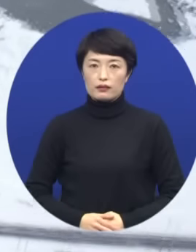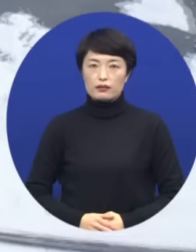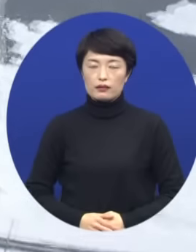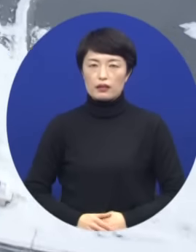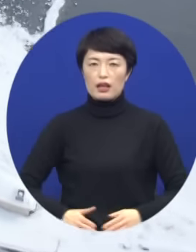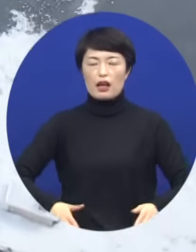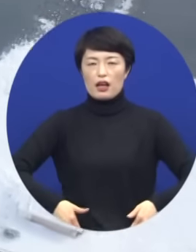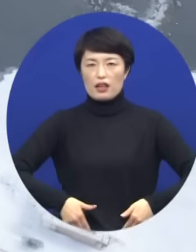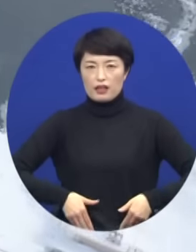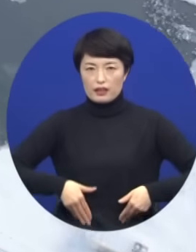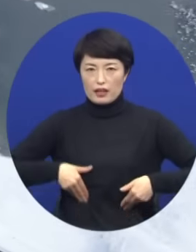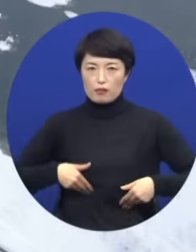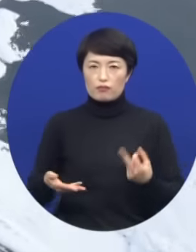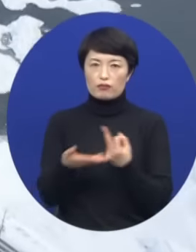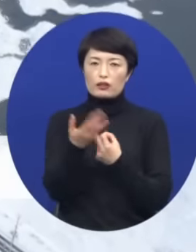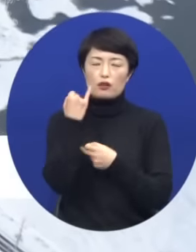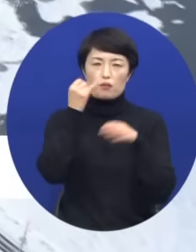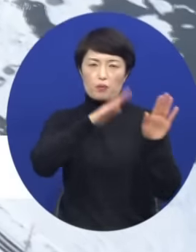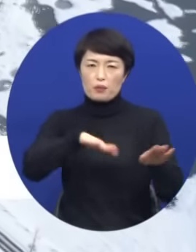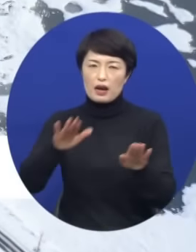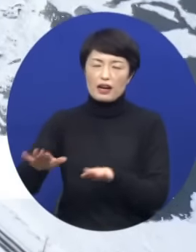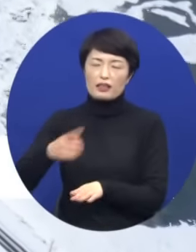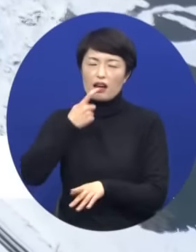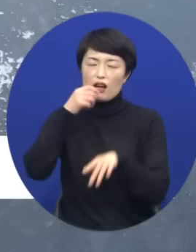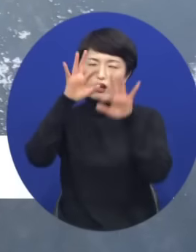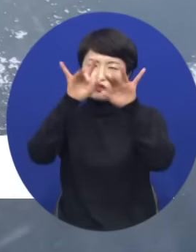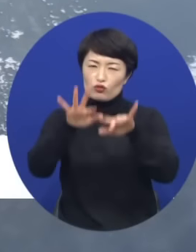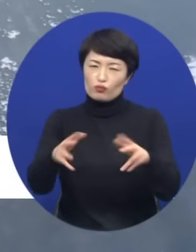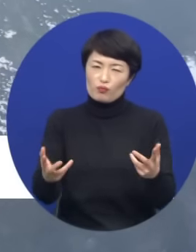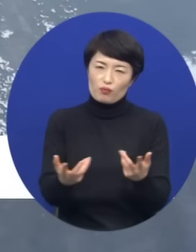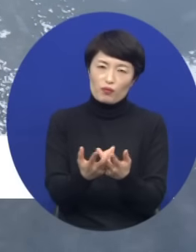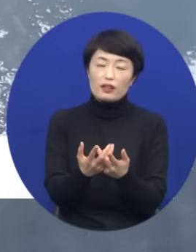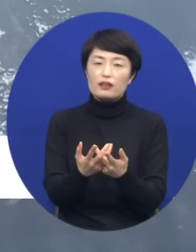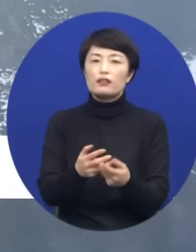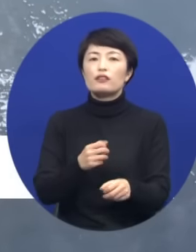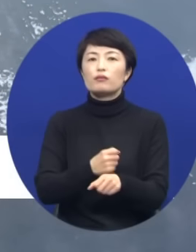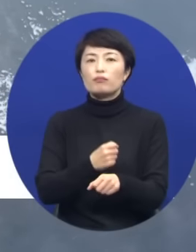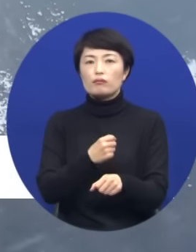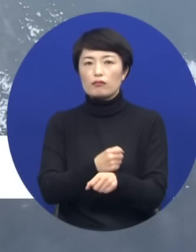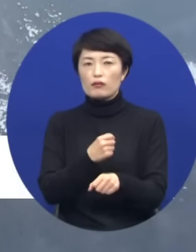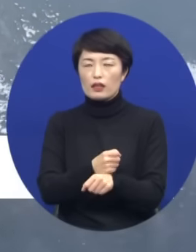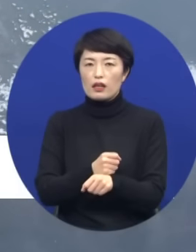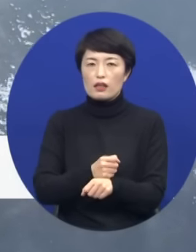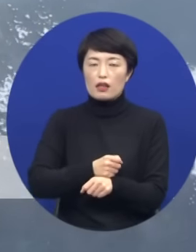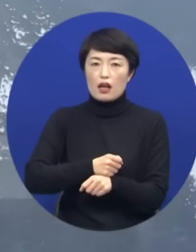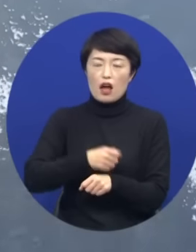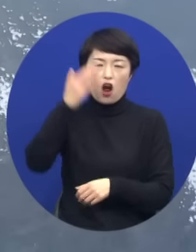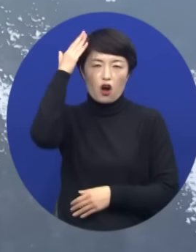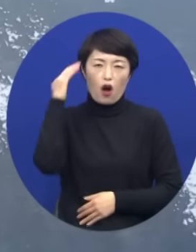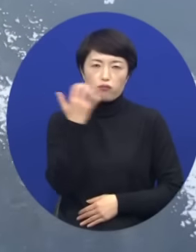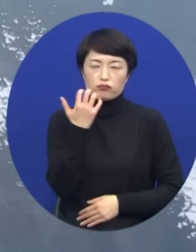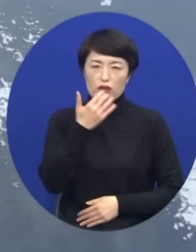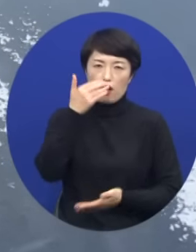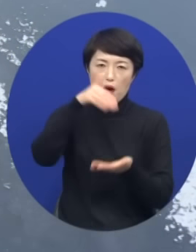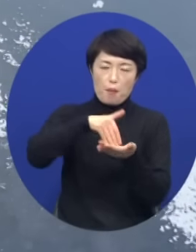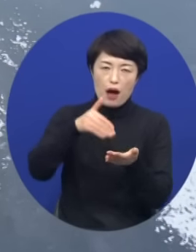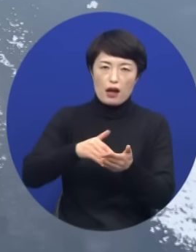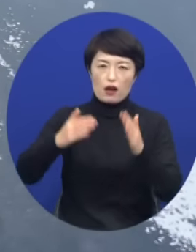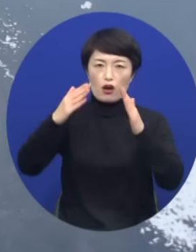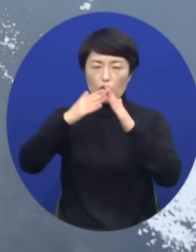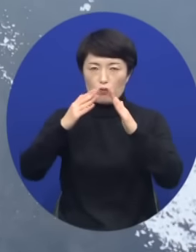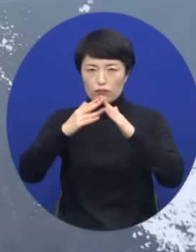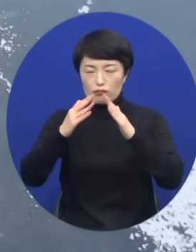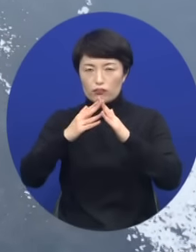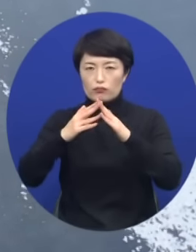최남단 제주의 바닷가가 하얀 눈으로 뒤덮였습니다. 검은색 현무암 바위들도 건물 지붕들도